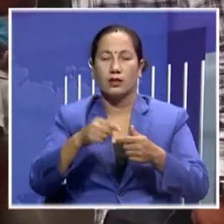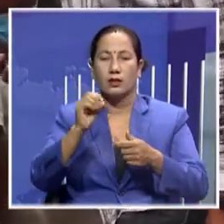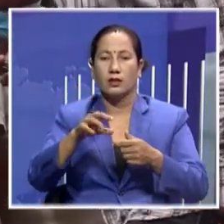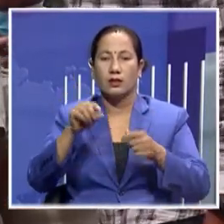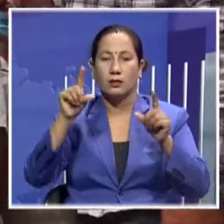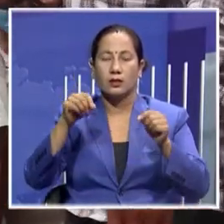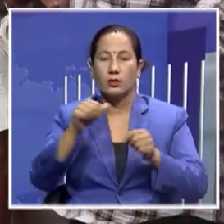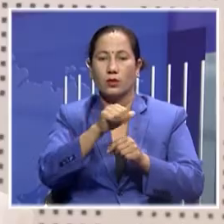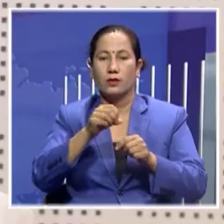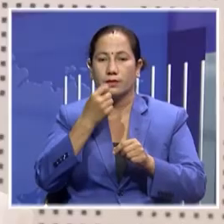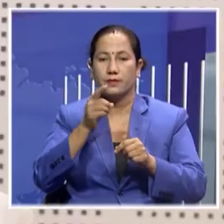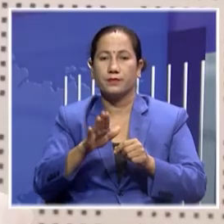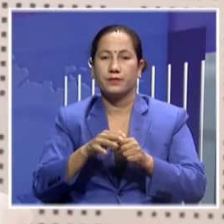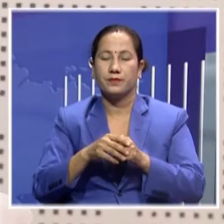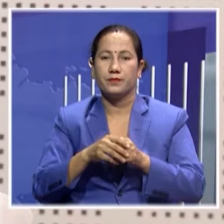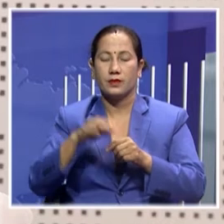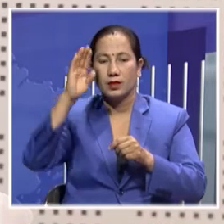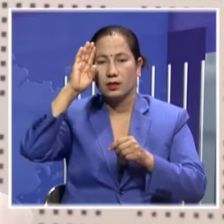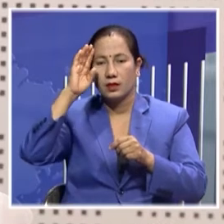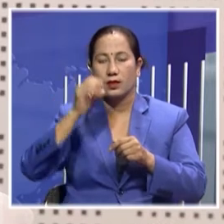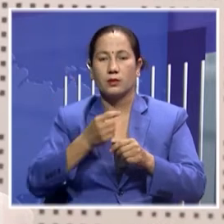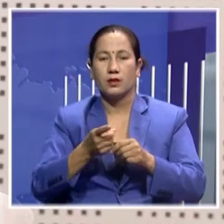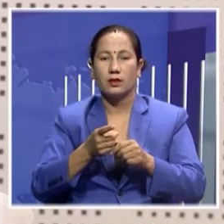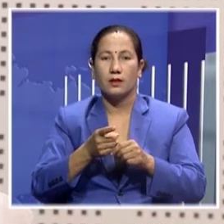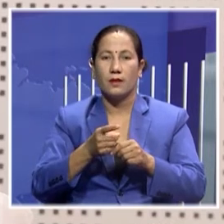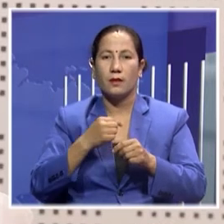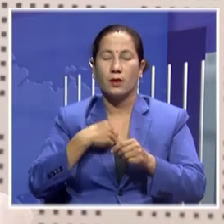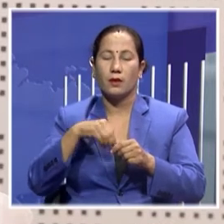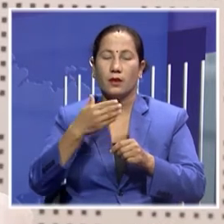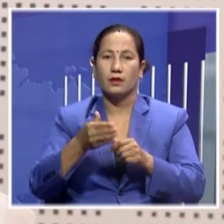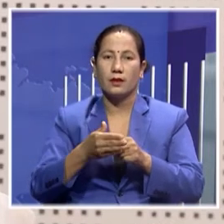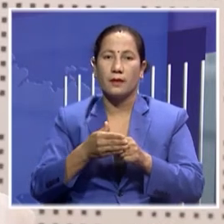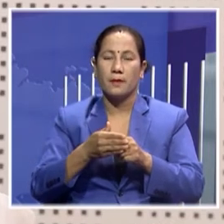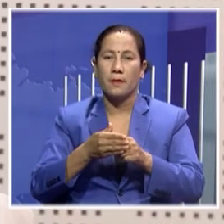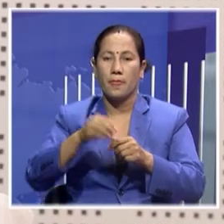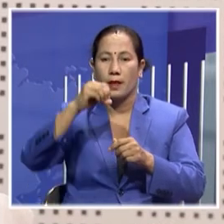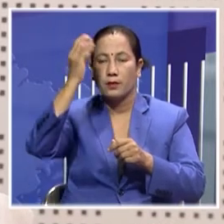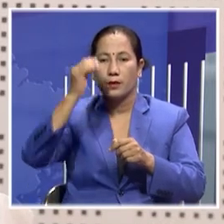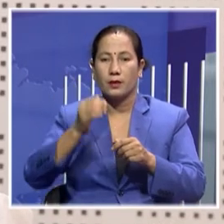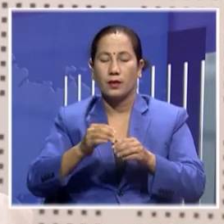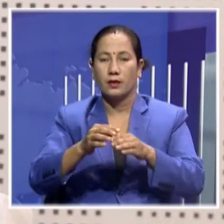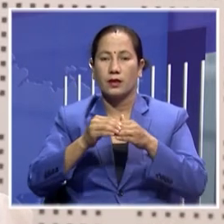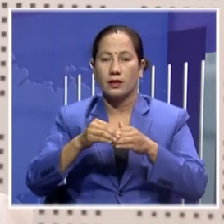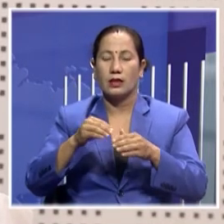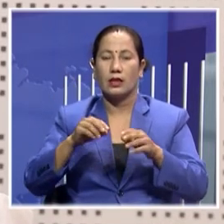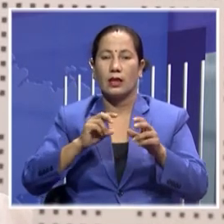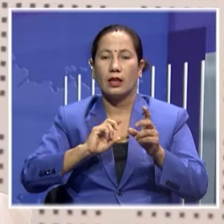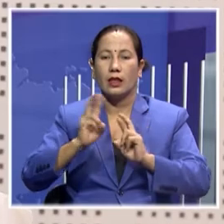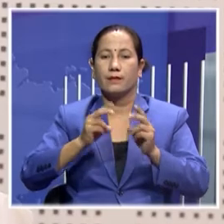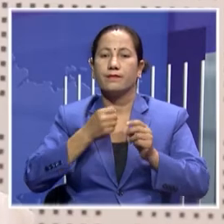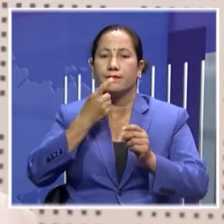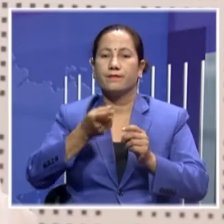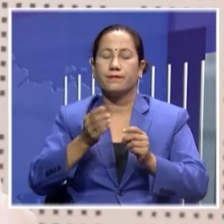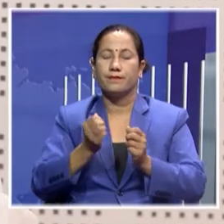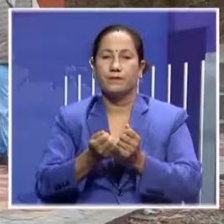उहाँले बताउनु भएको छ। सरकारप्रति र म प्रति पूर्वाग्रह साध्नेहरूले बढी चर्चा गरेको देखिन्छ,